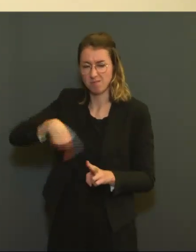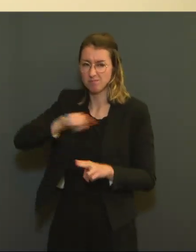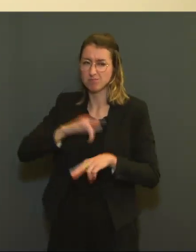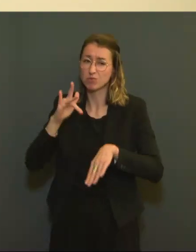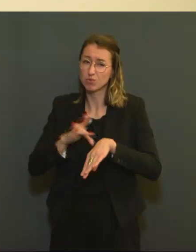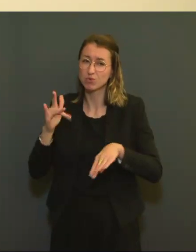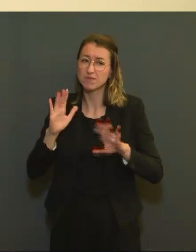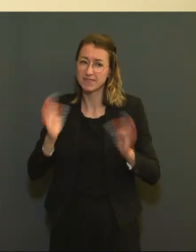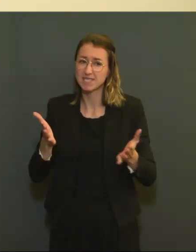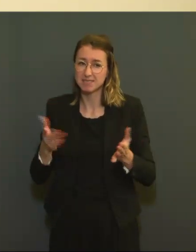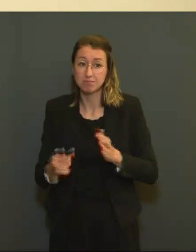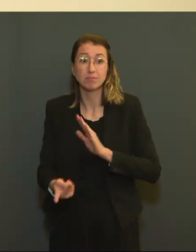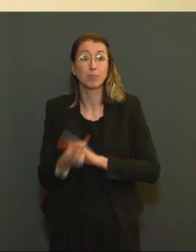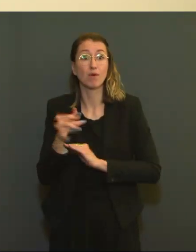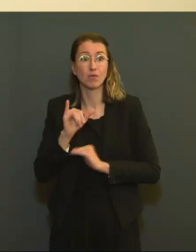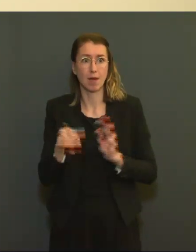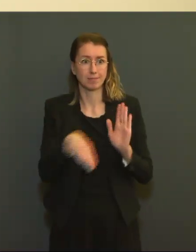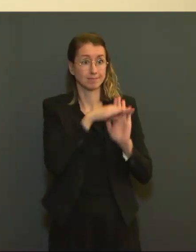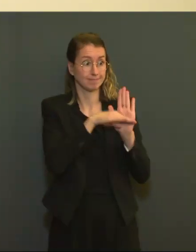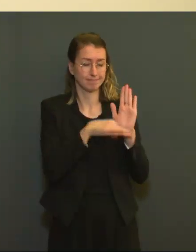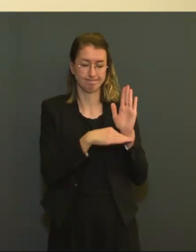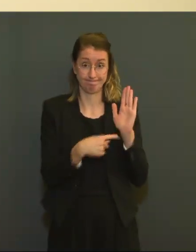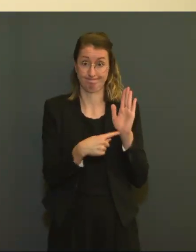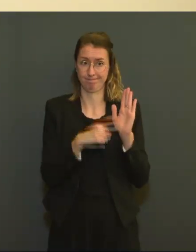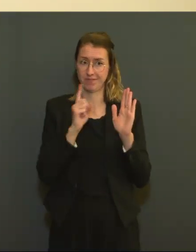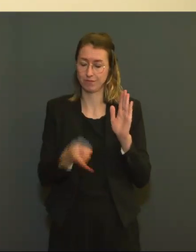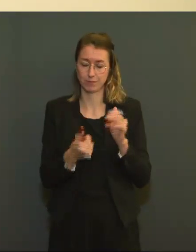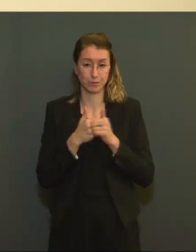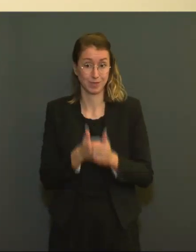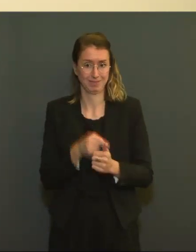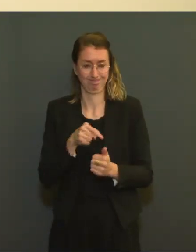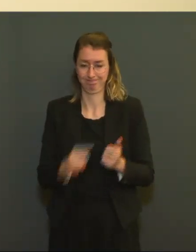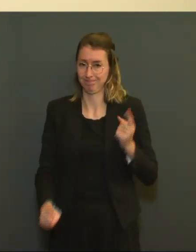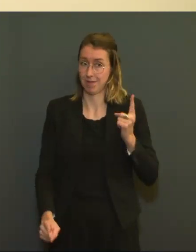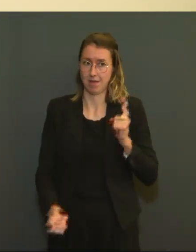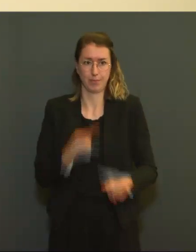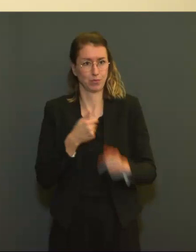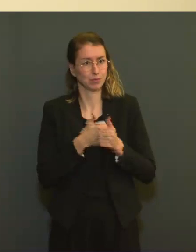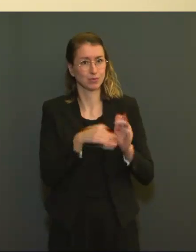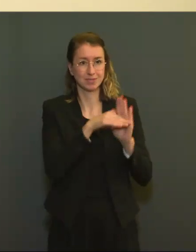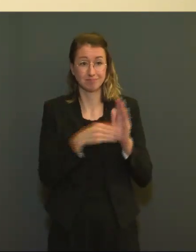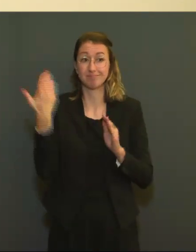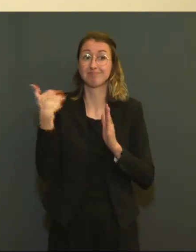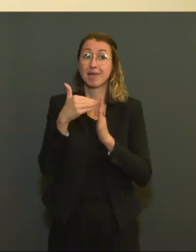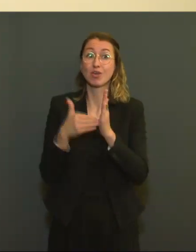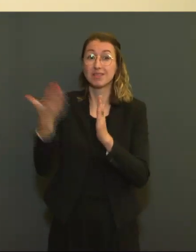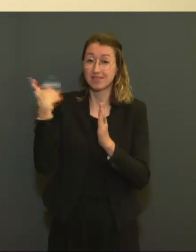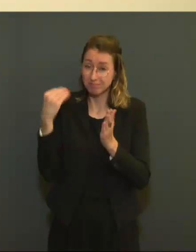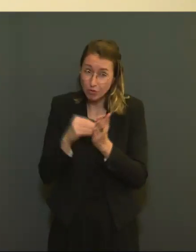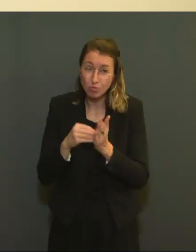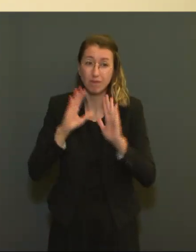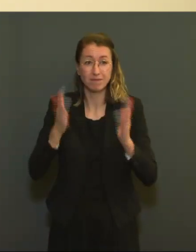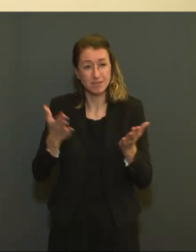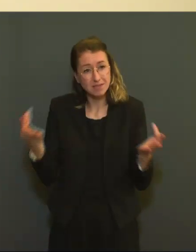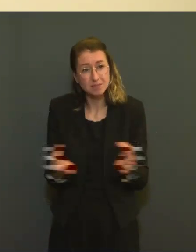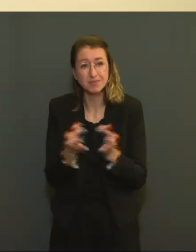règles de base. Et nous vous avons encore parlé de ces règles de base mercredi en vous disant qu'elles seraient particulièrement importantes, certainement jusqu'au